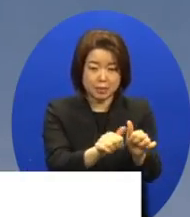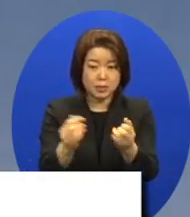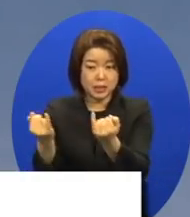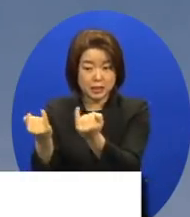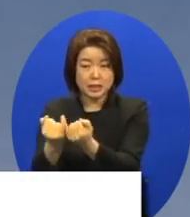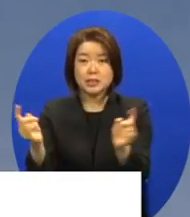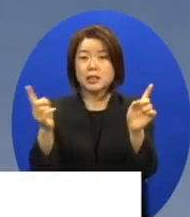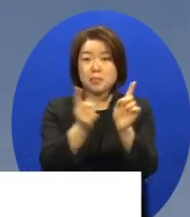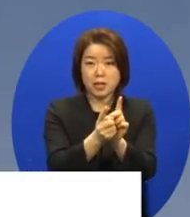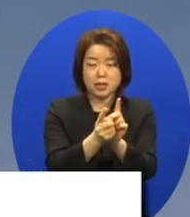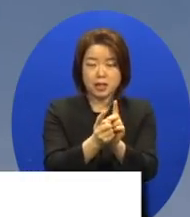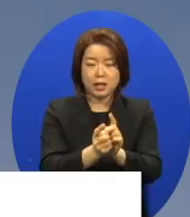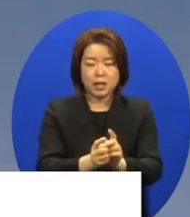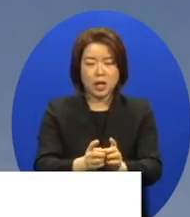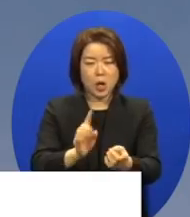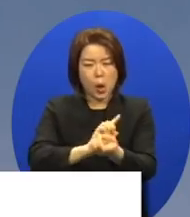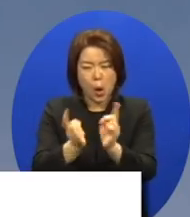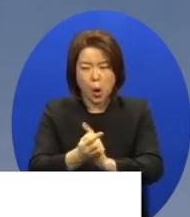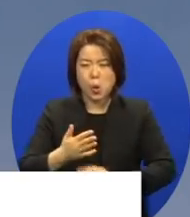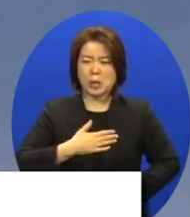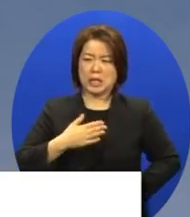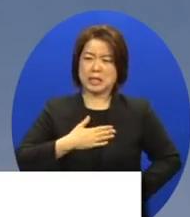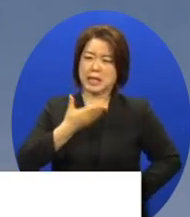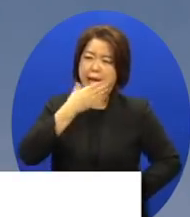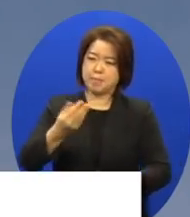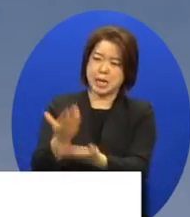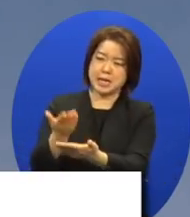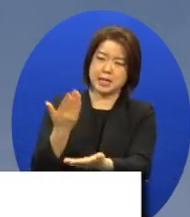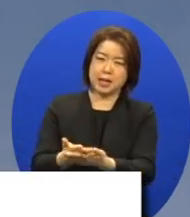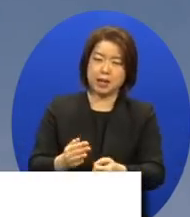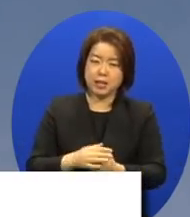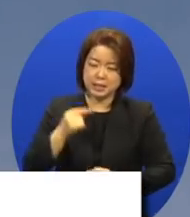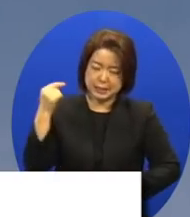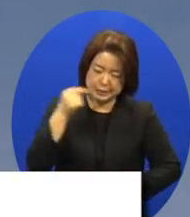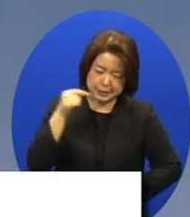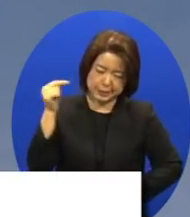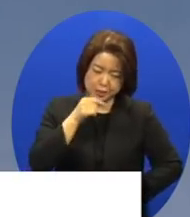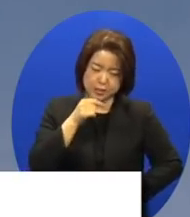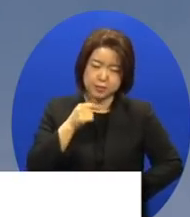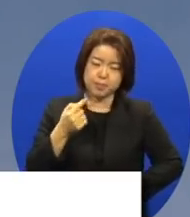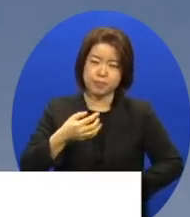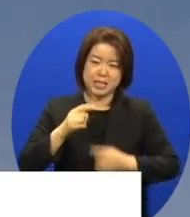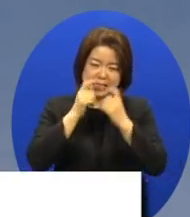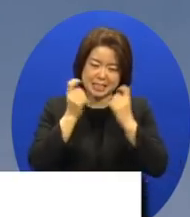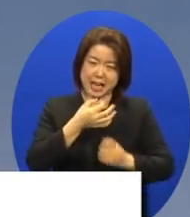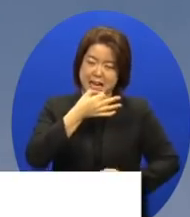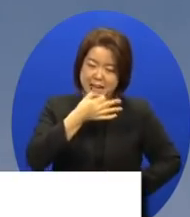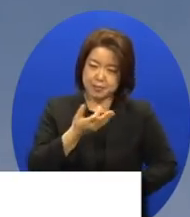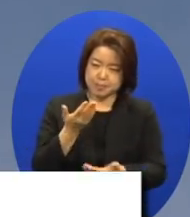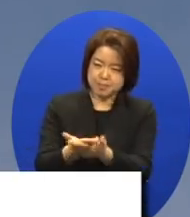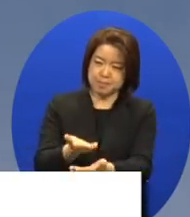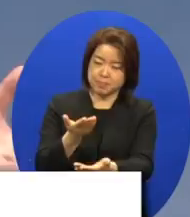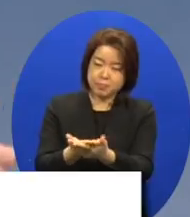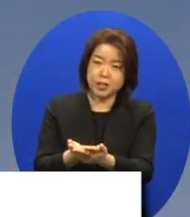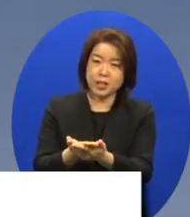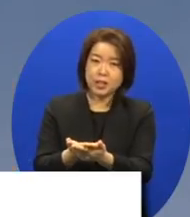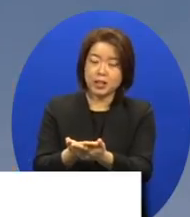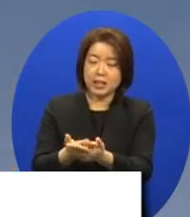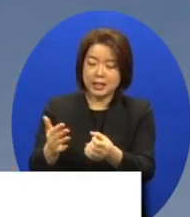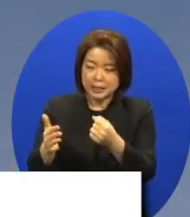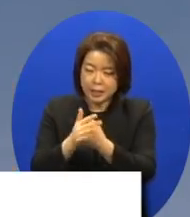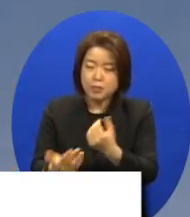서로 자기 행복하게 해달라고 철저히 이기적으로 요구하고 또 요구하면서 생긴